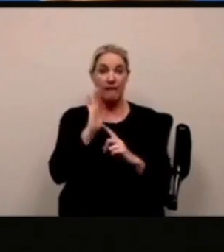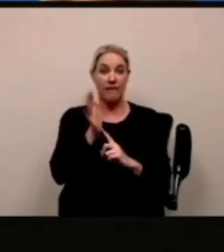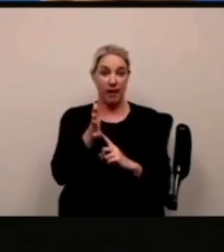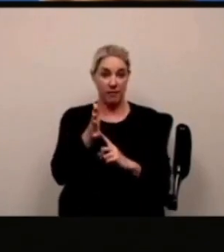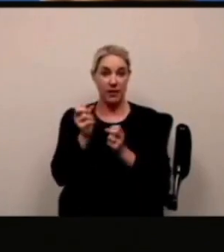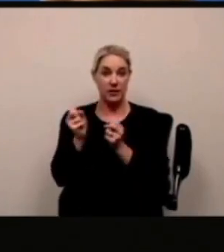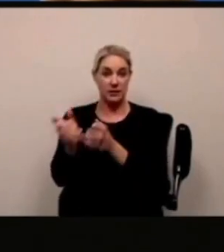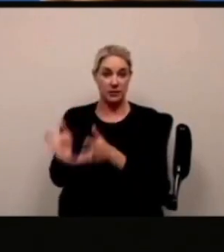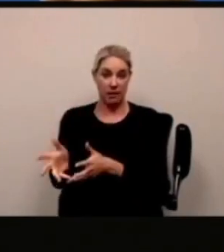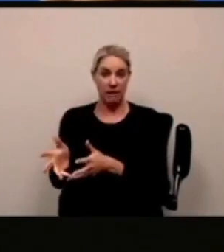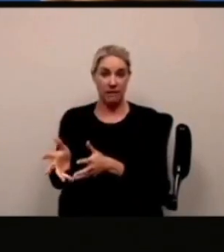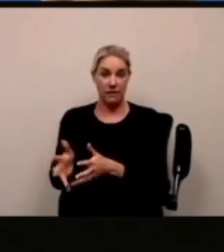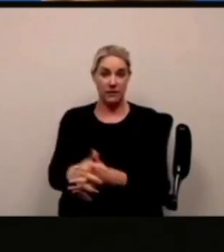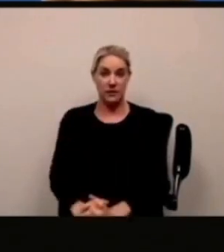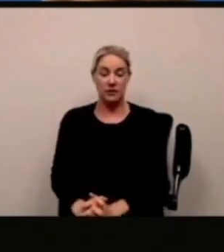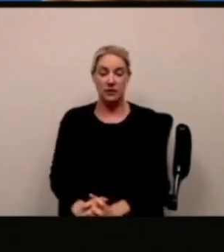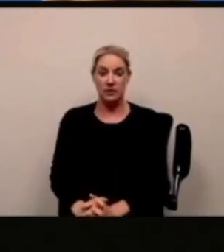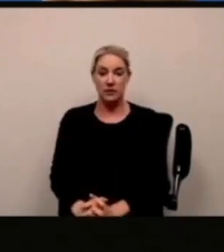ok